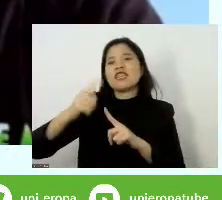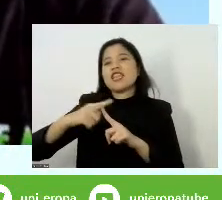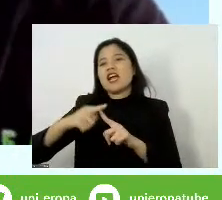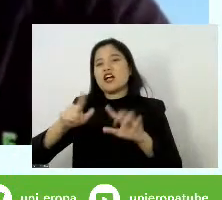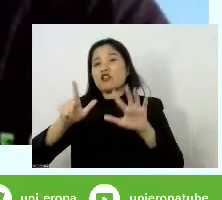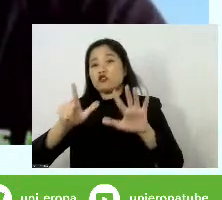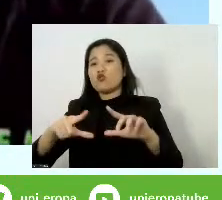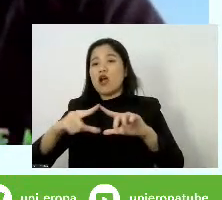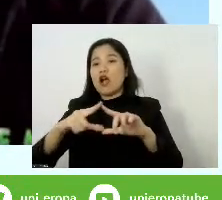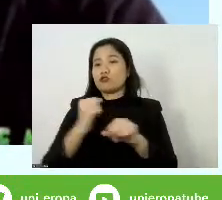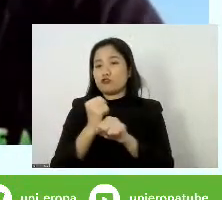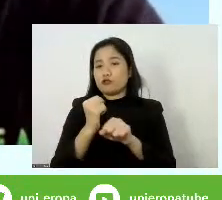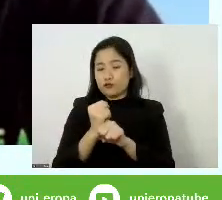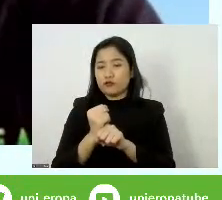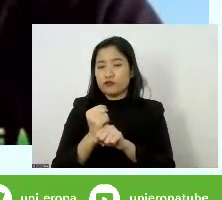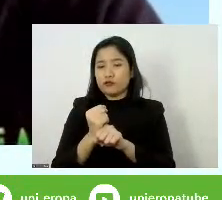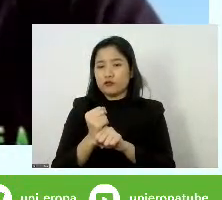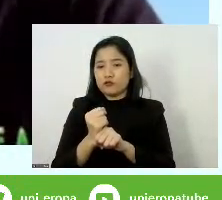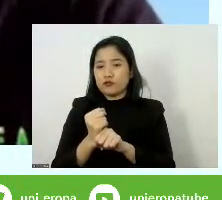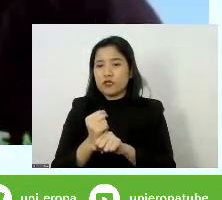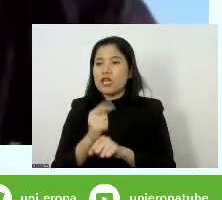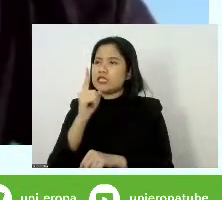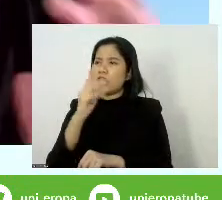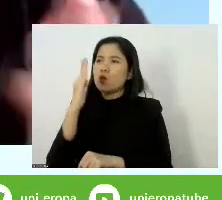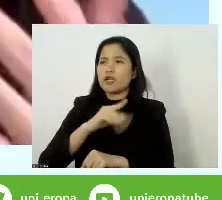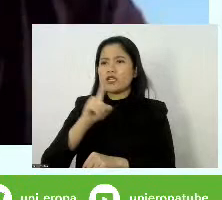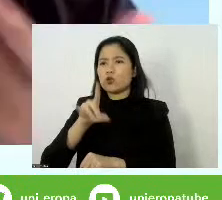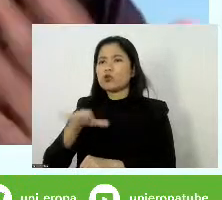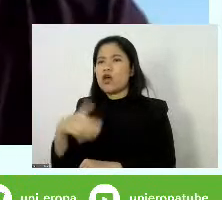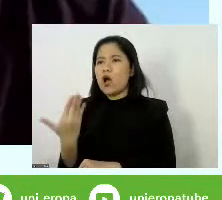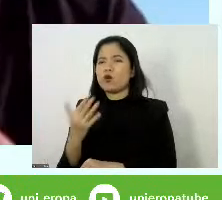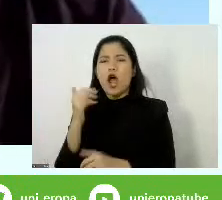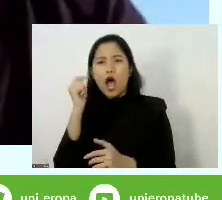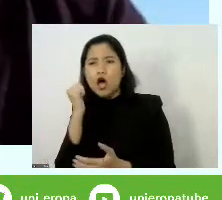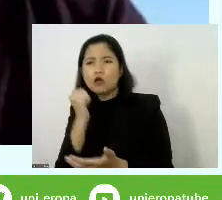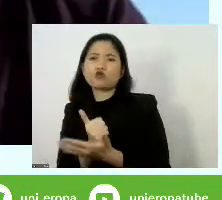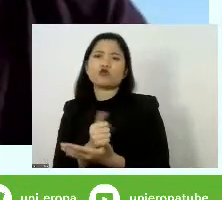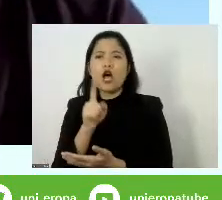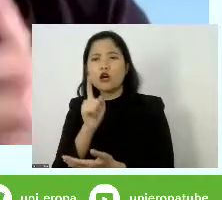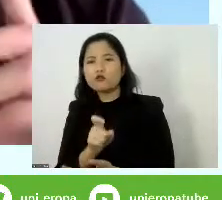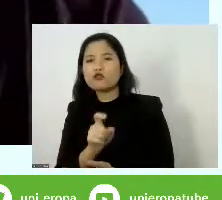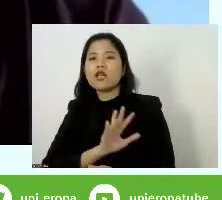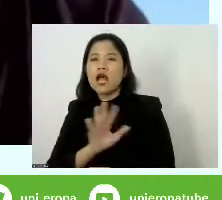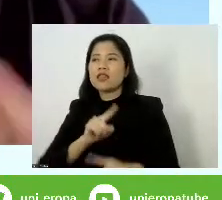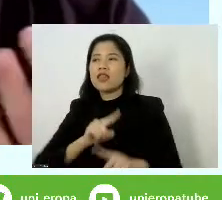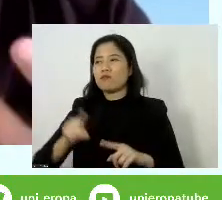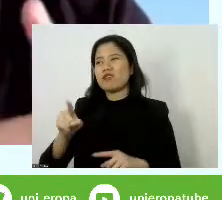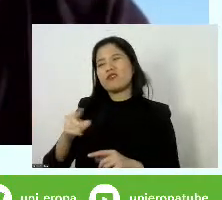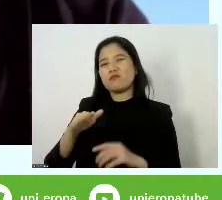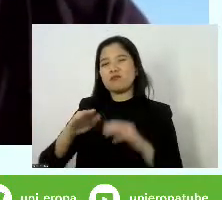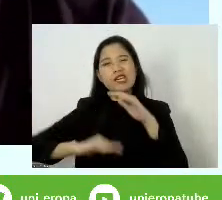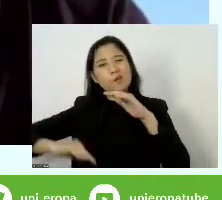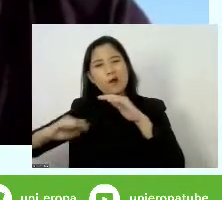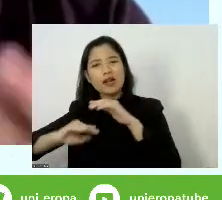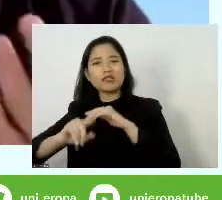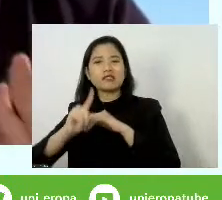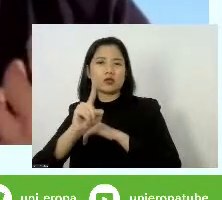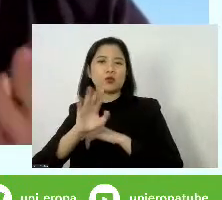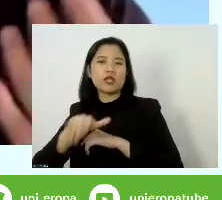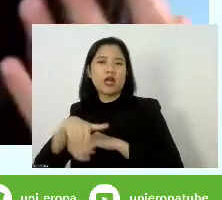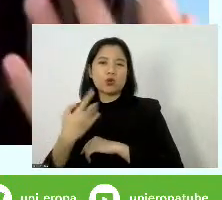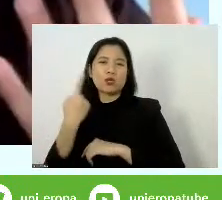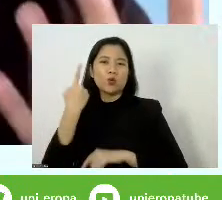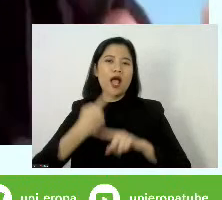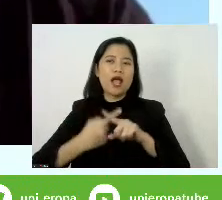eh yang enggak harus satu hari setahun etapi ya kayak kita ngerayain ulang tahun ajaran ini Mas tahu kita setahun sekali kita